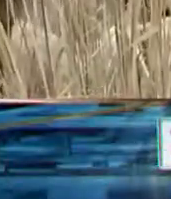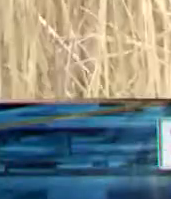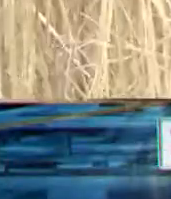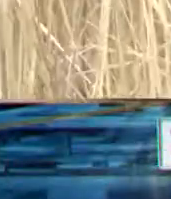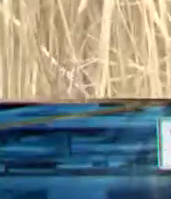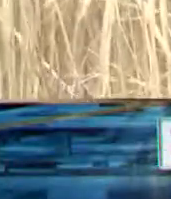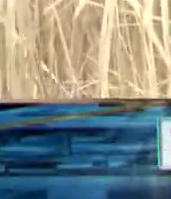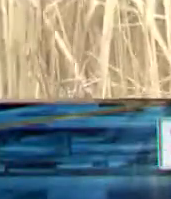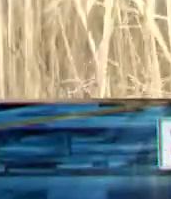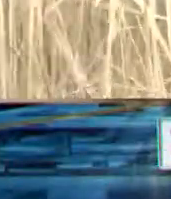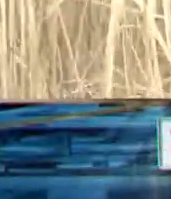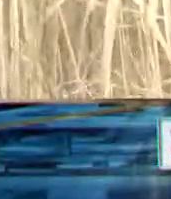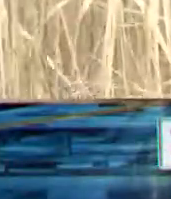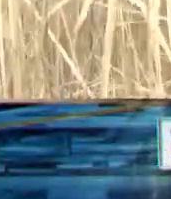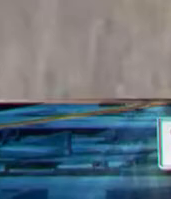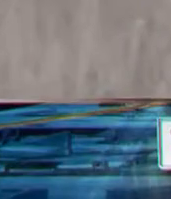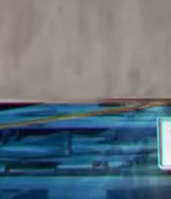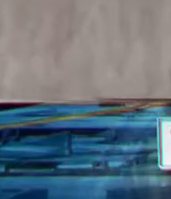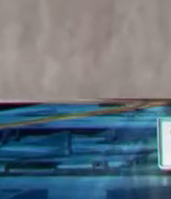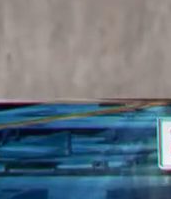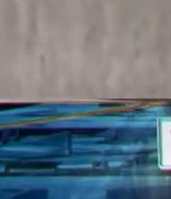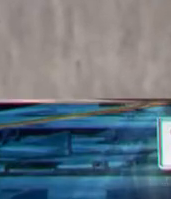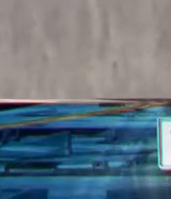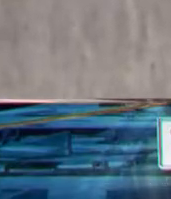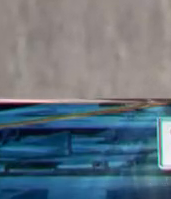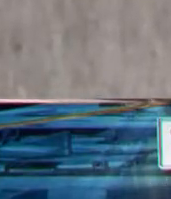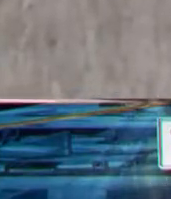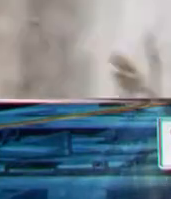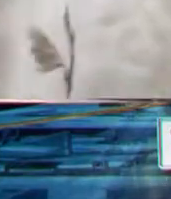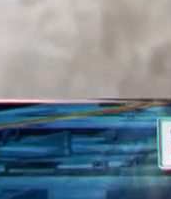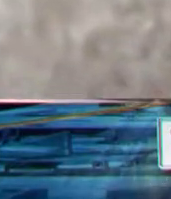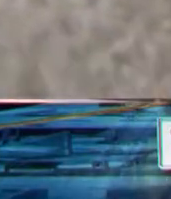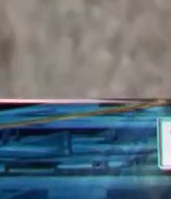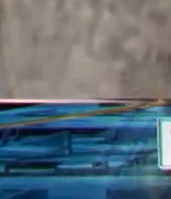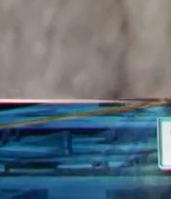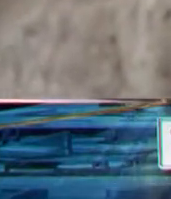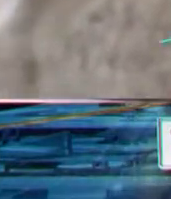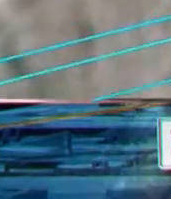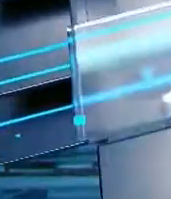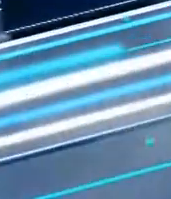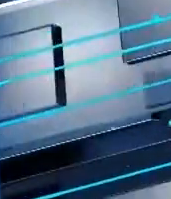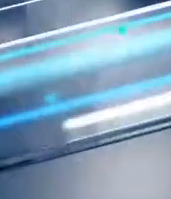Ұрлық түбі қорлық. Алакөлде қой ұрлап, оңай олжаға кенелмек болған бозбалалар ұсталды.